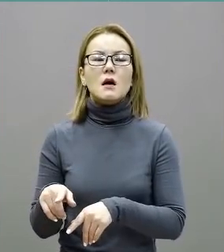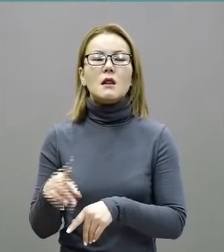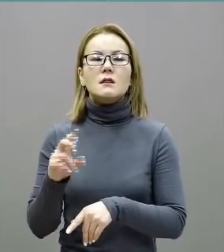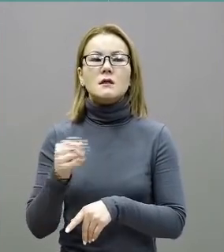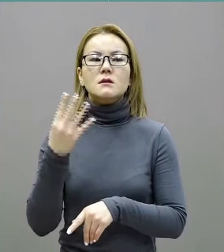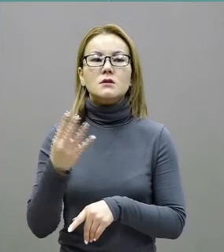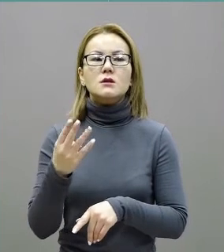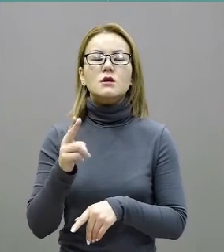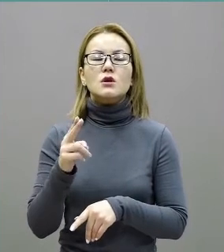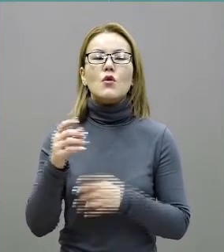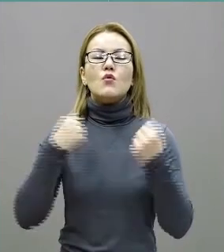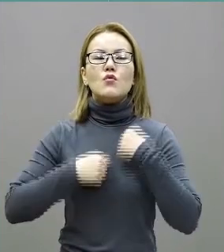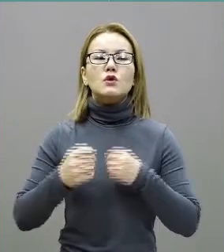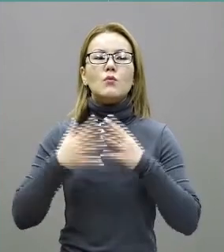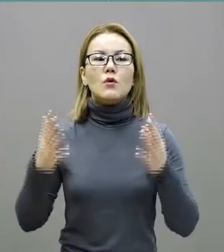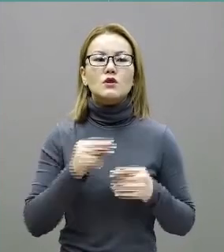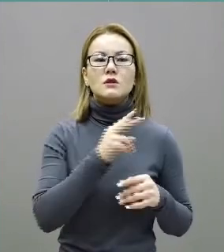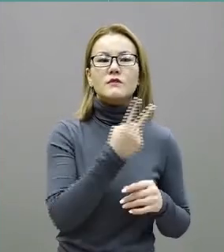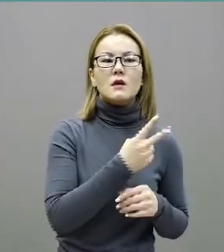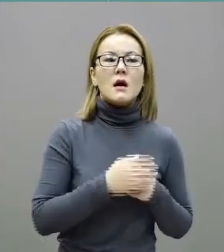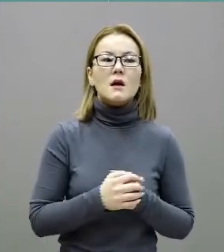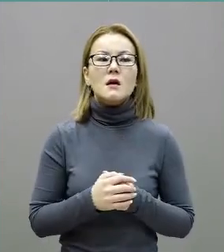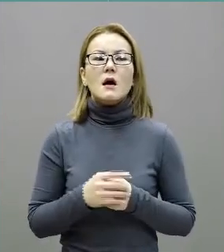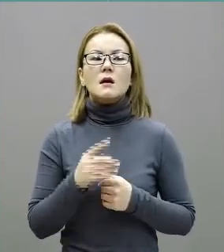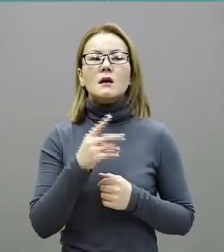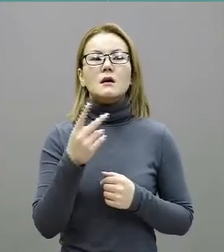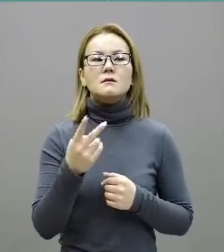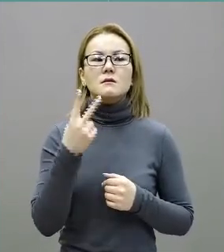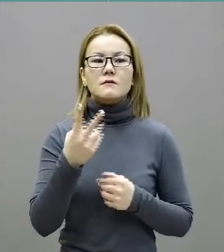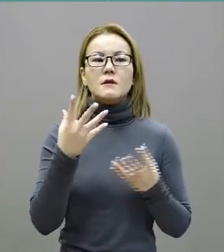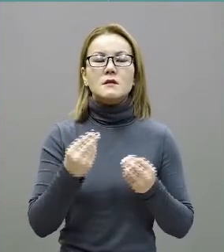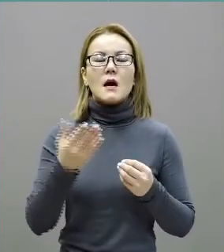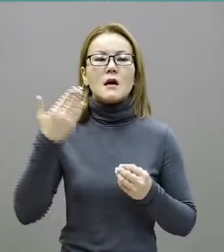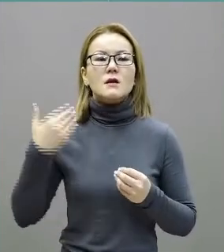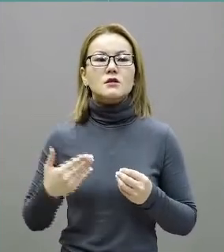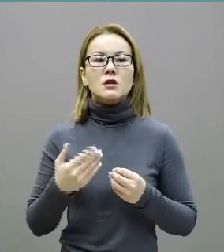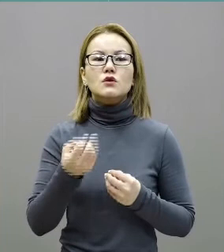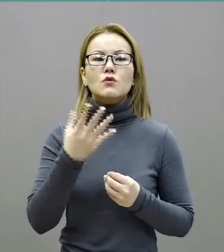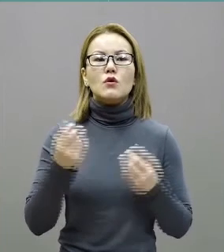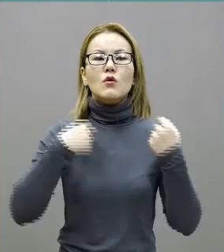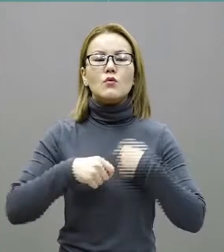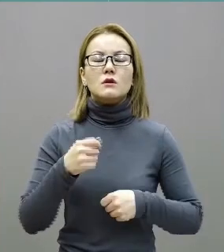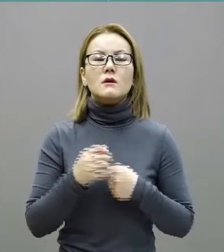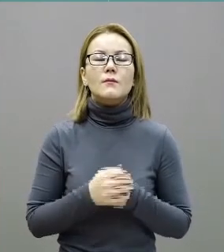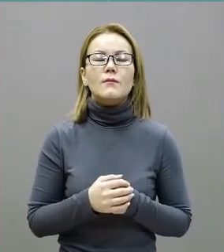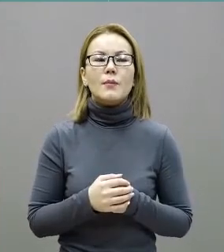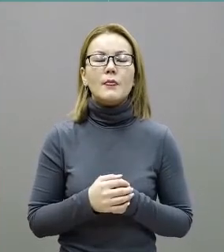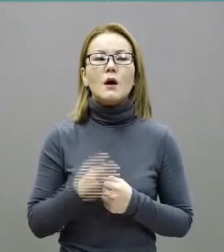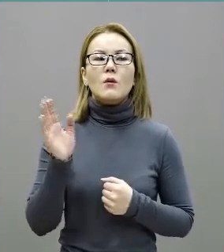заказ на два дня раньше сколько куртоп шило в день каждая мастерская составим таблицу